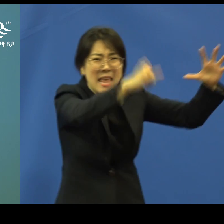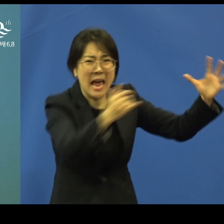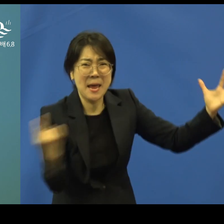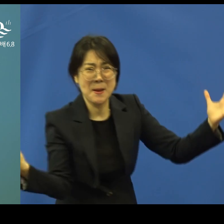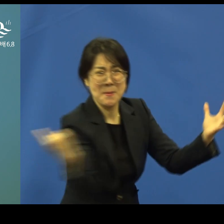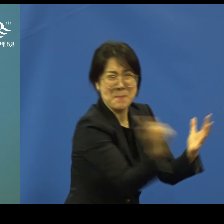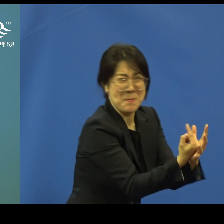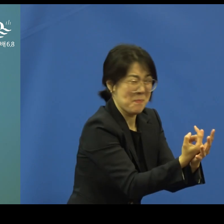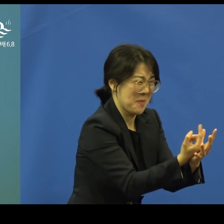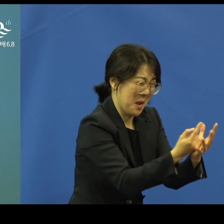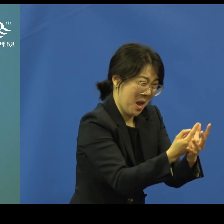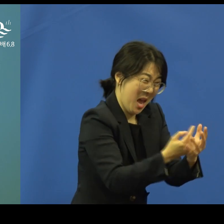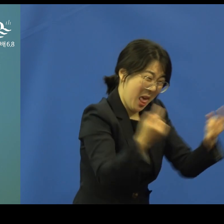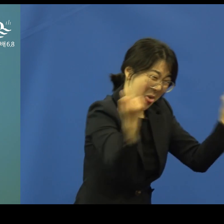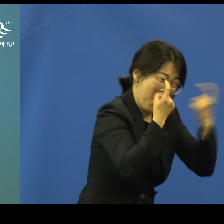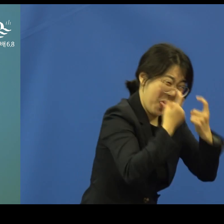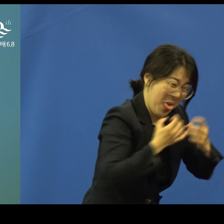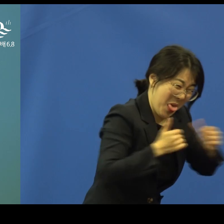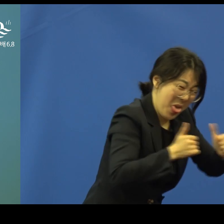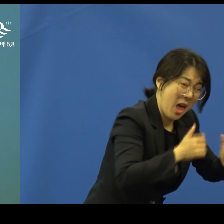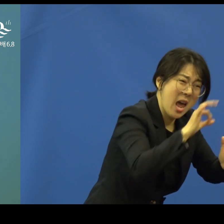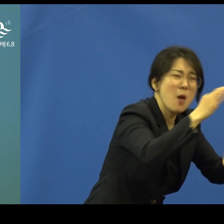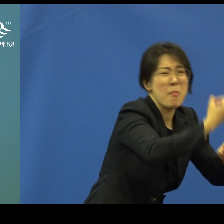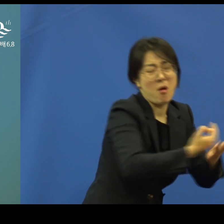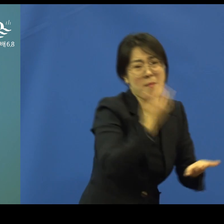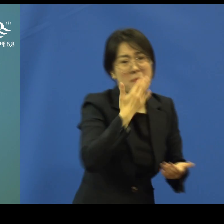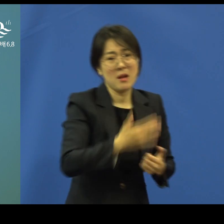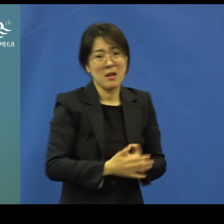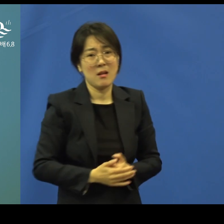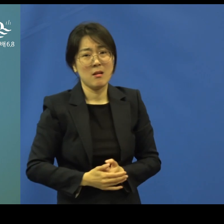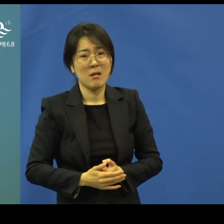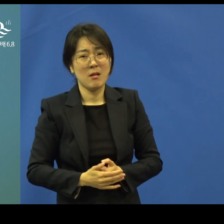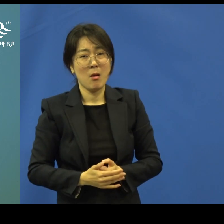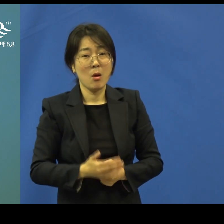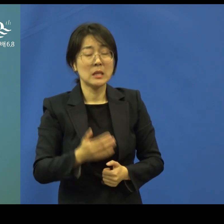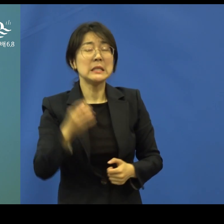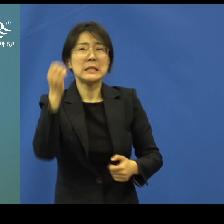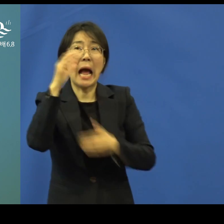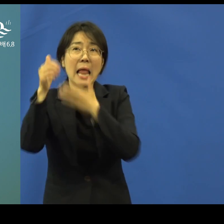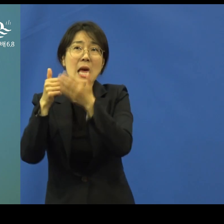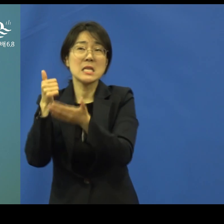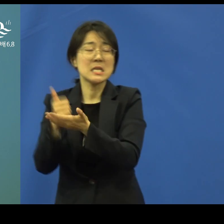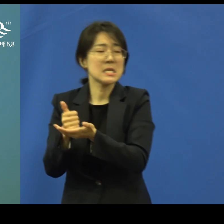세상의 구조는 뭐예요, 여러분? 거짓과 불법이 난무해요.